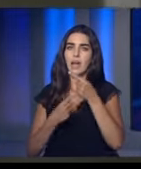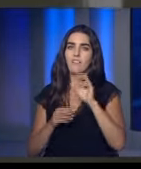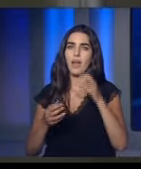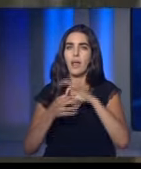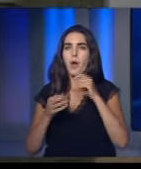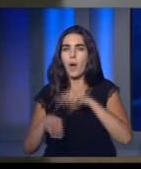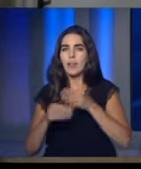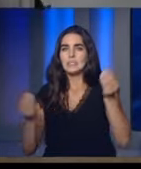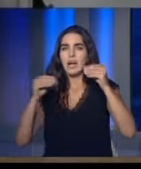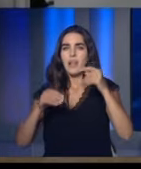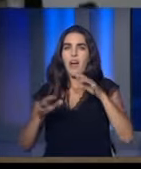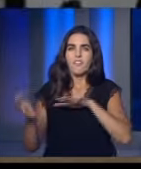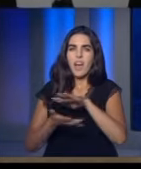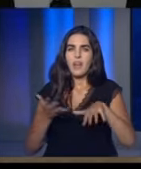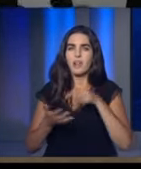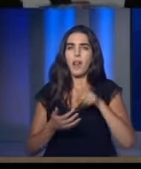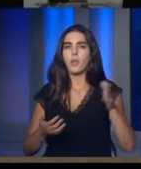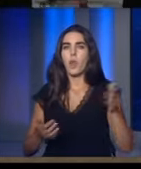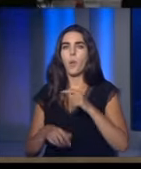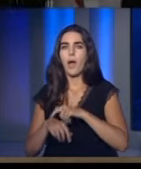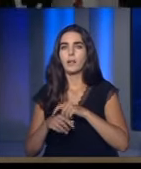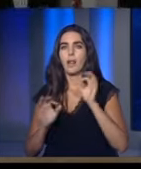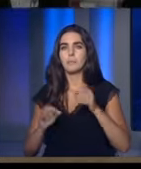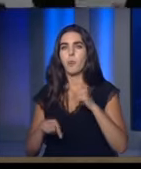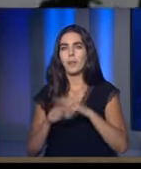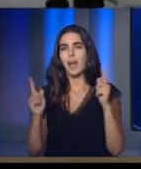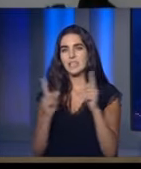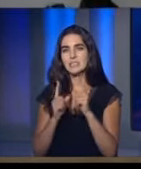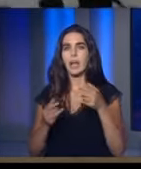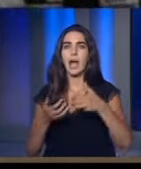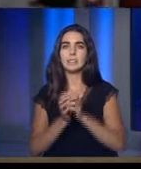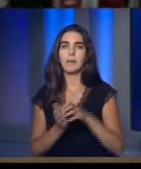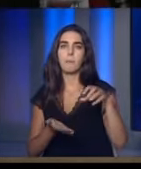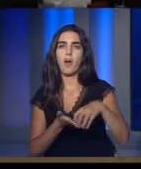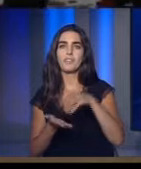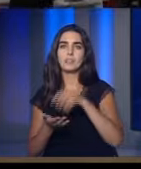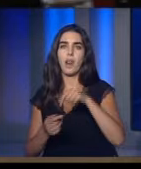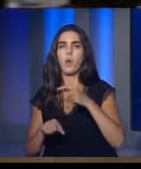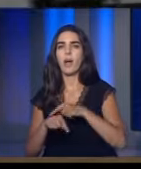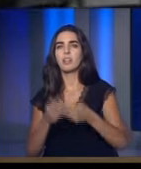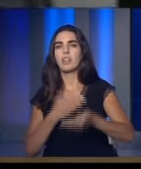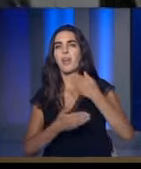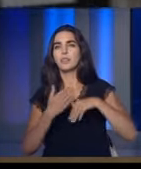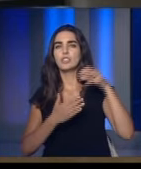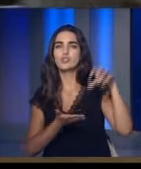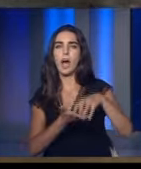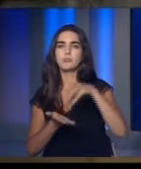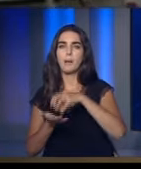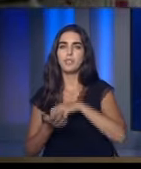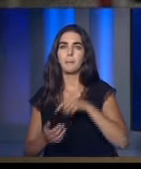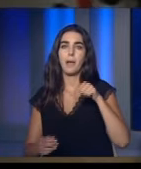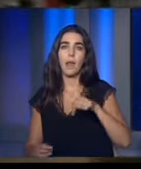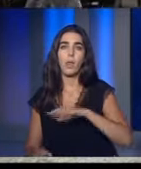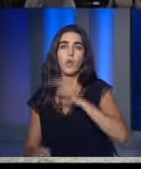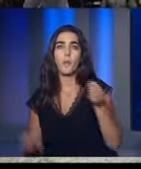الناخبين بأدائه مع تزايد الإخفاقات التي وقع فيها خلال فترة قيادته القصيرة لحزب المحافظين، مما أدى